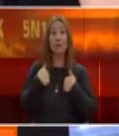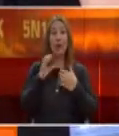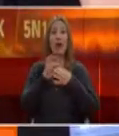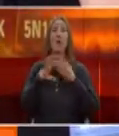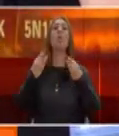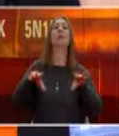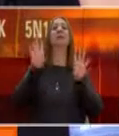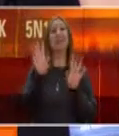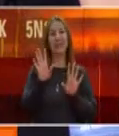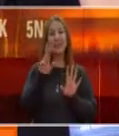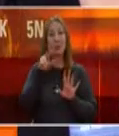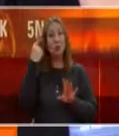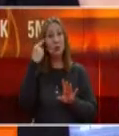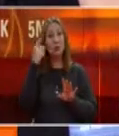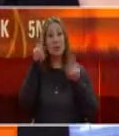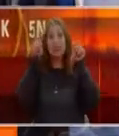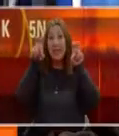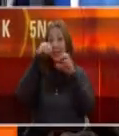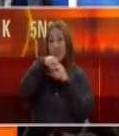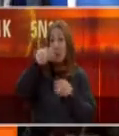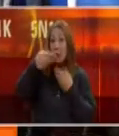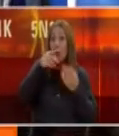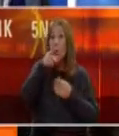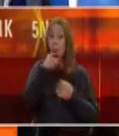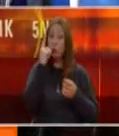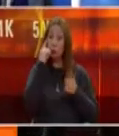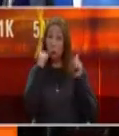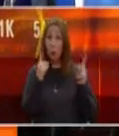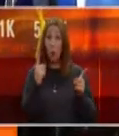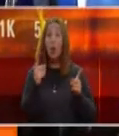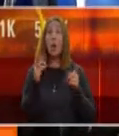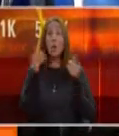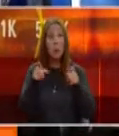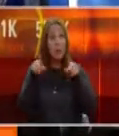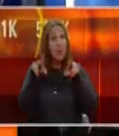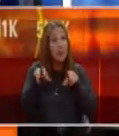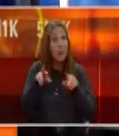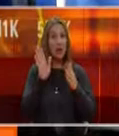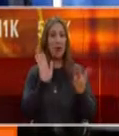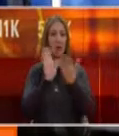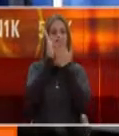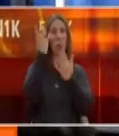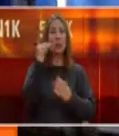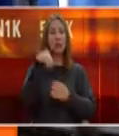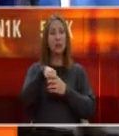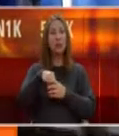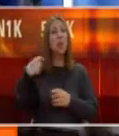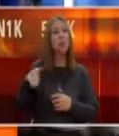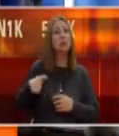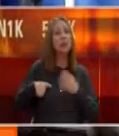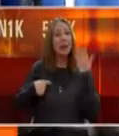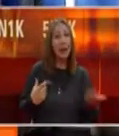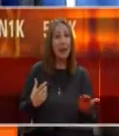namusuna girsin. Tırnak içinde namus transferi yapıyor aslında. Bunun gibi şeylere karşı durmak için özellikle